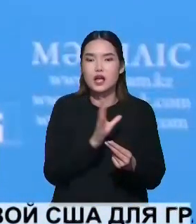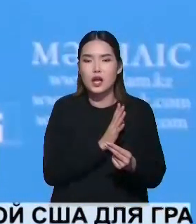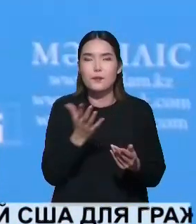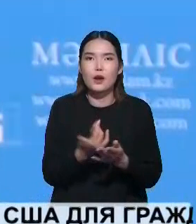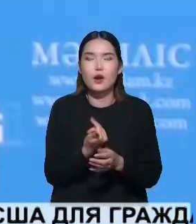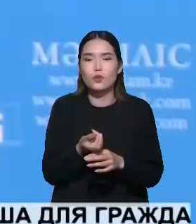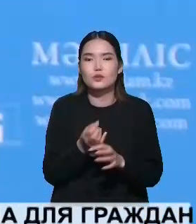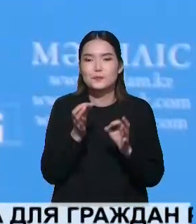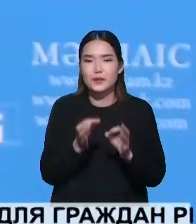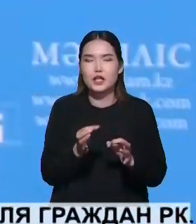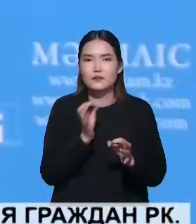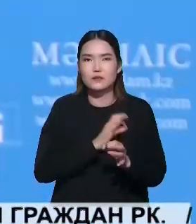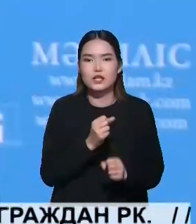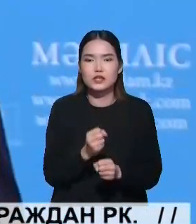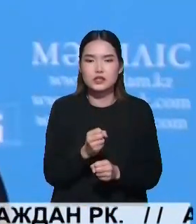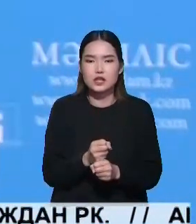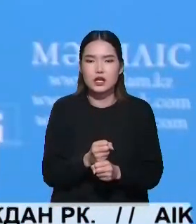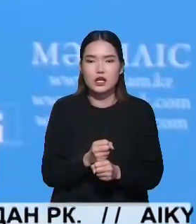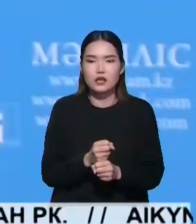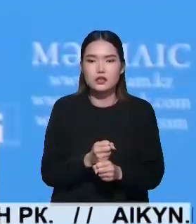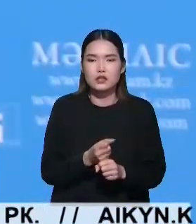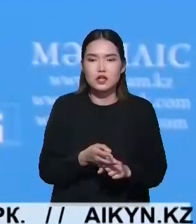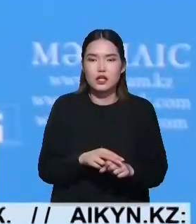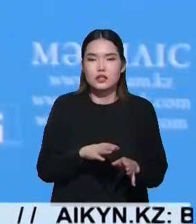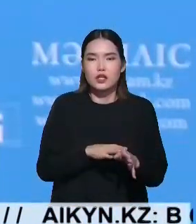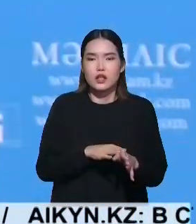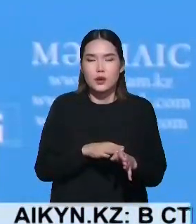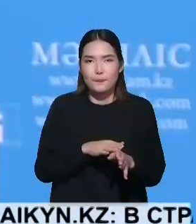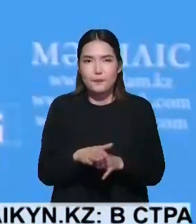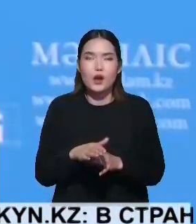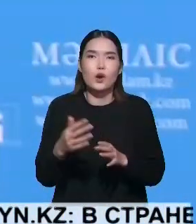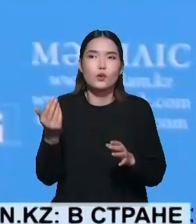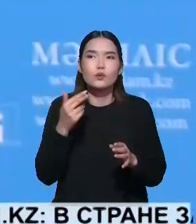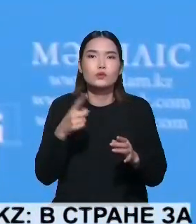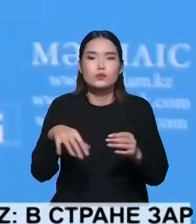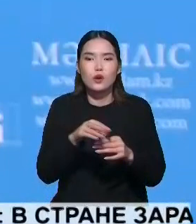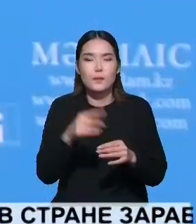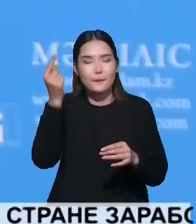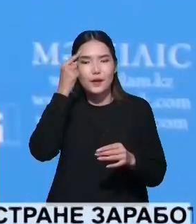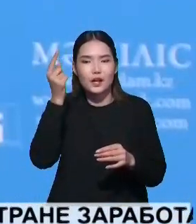году. Поэтому сегодня какой вот 27 лет прошло, мы поэтому все меняем.